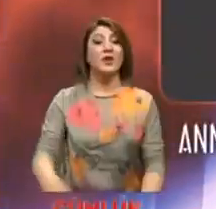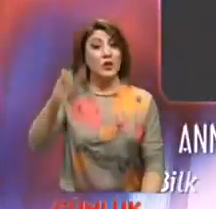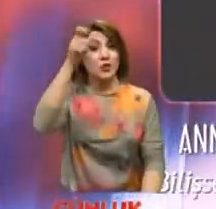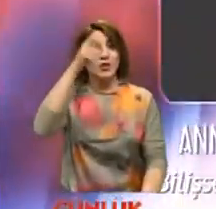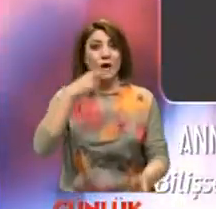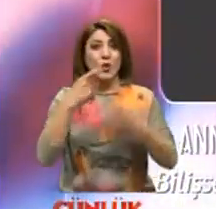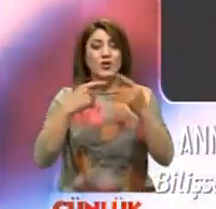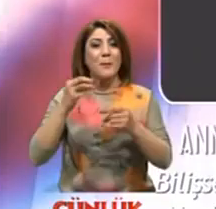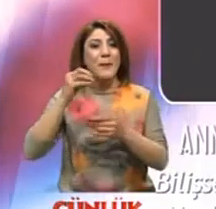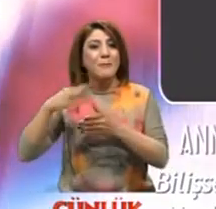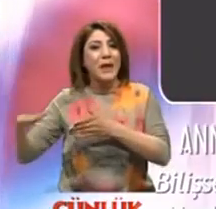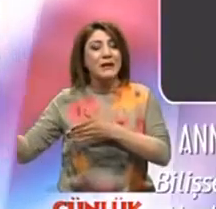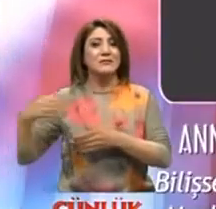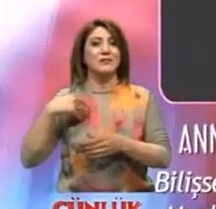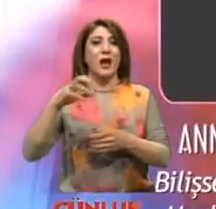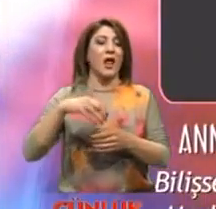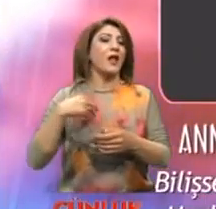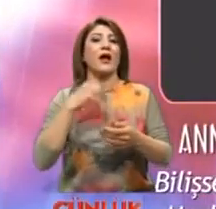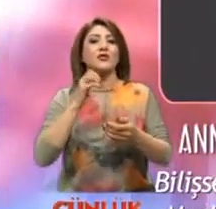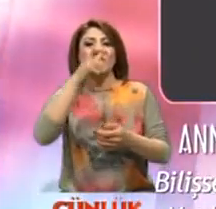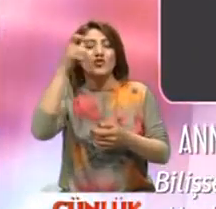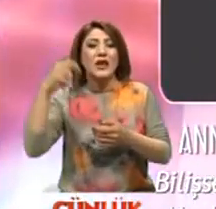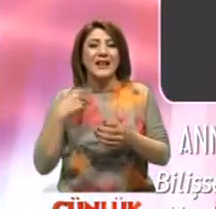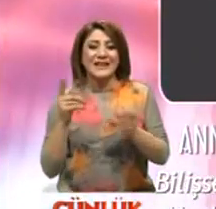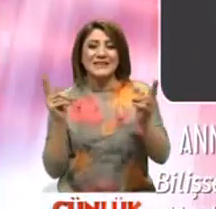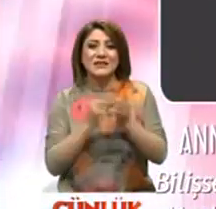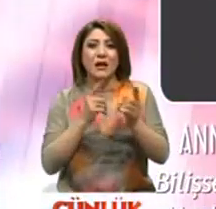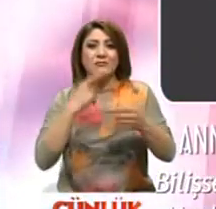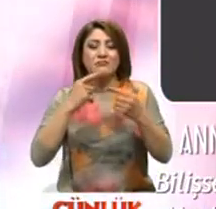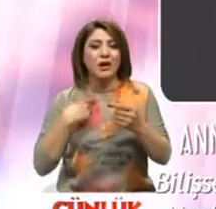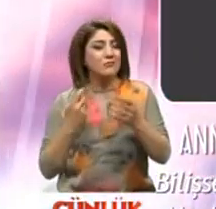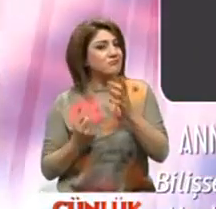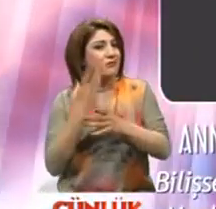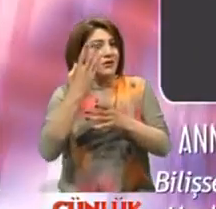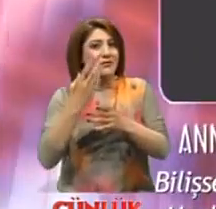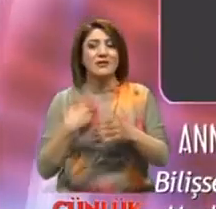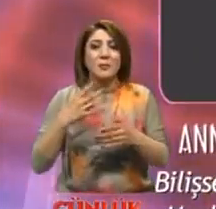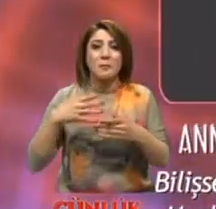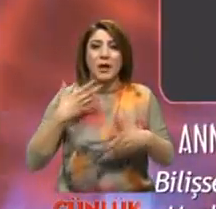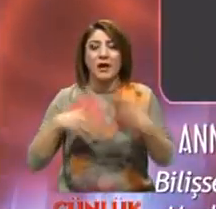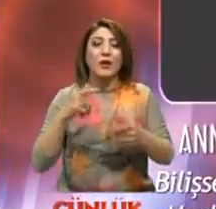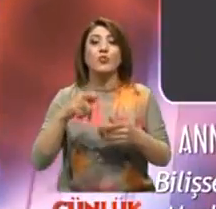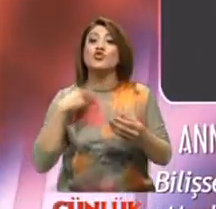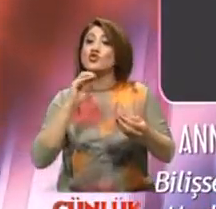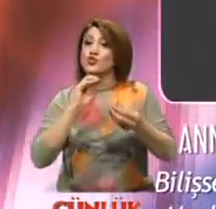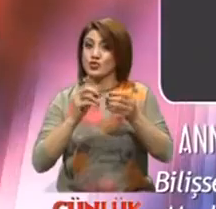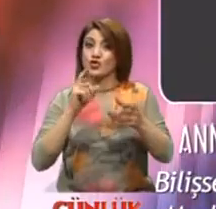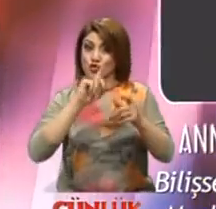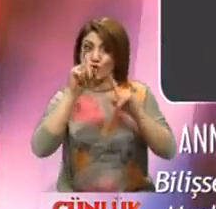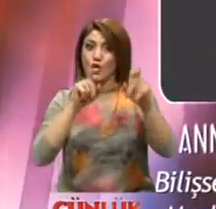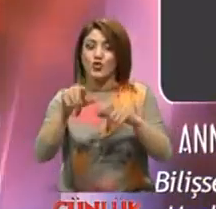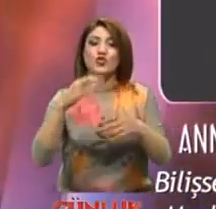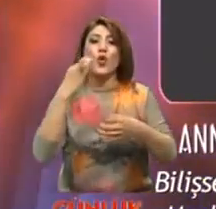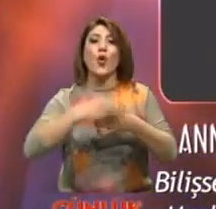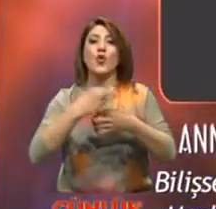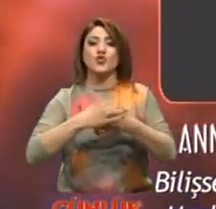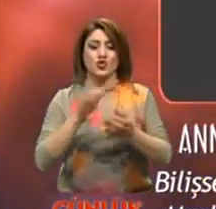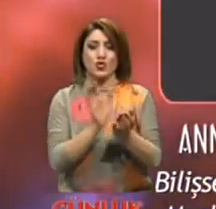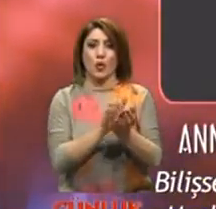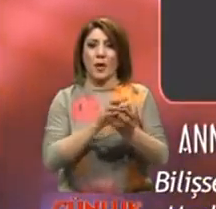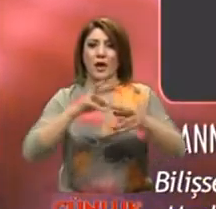Türkçe konuşan bebekler ana dilleri olan Türkçe'ye özgü ses özelliklerini ne zaman ayırt etmeye başlar? Bu sorunun yanıtı ODTÜ Bilişsel Bebek